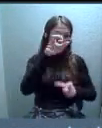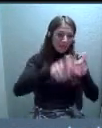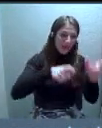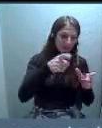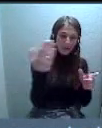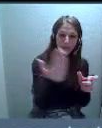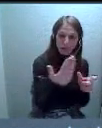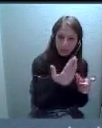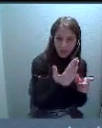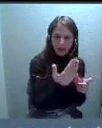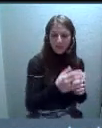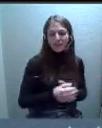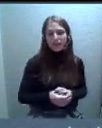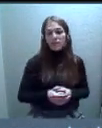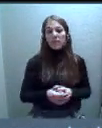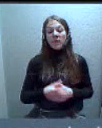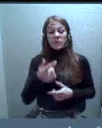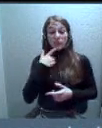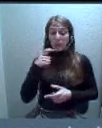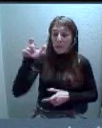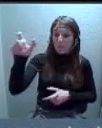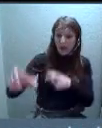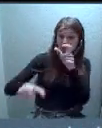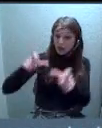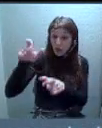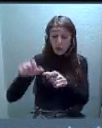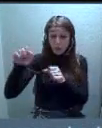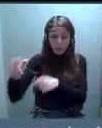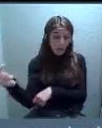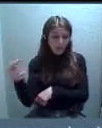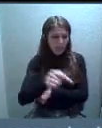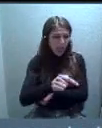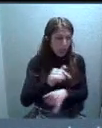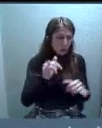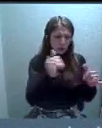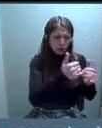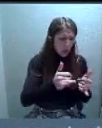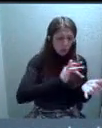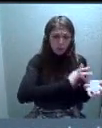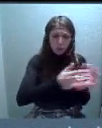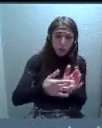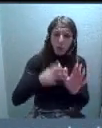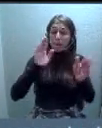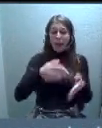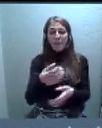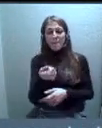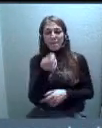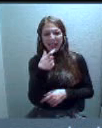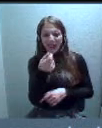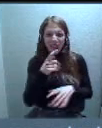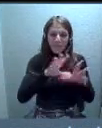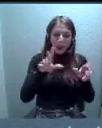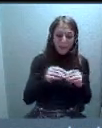la base, de manière à ce que tout à chacun puisse profiter de tous les équipements de la base, que ce soit pour un pique-nique en famille ou entre